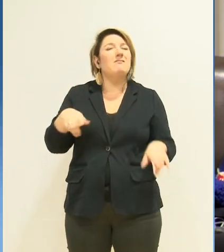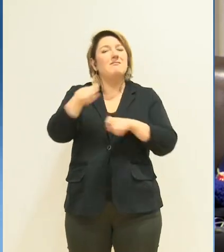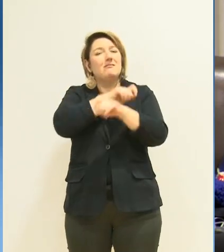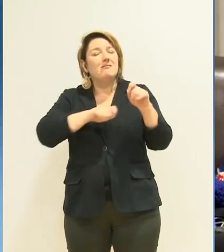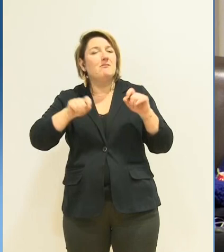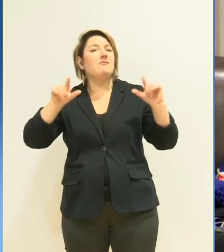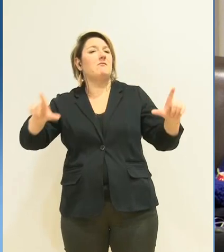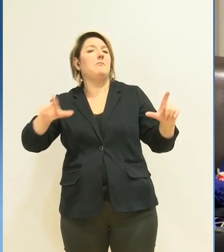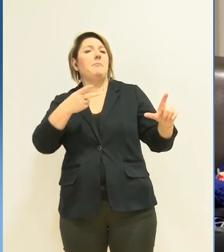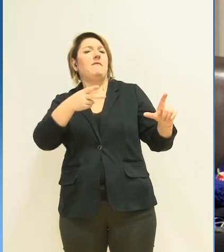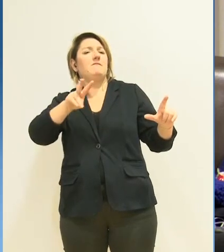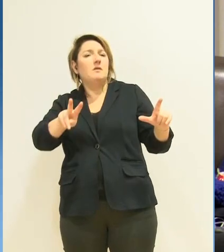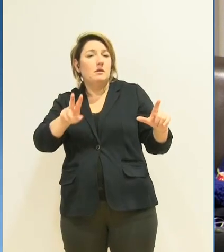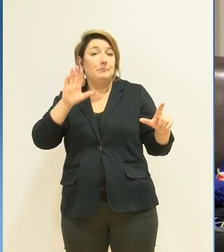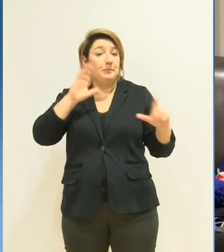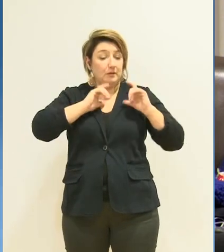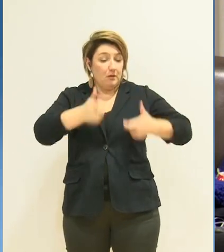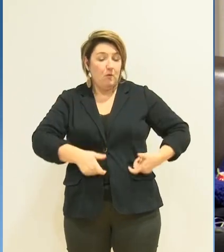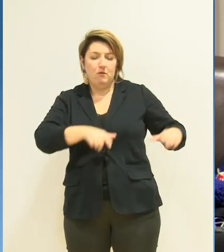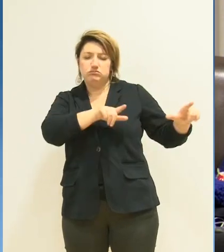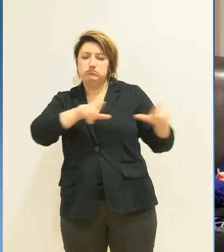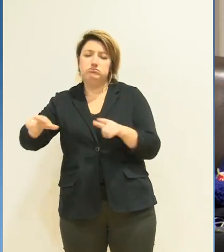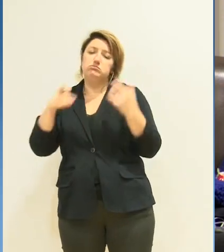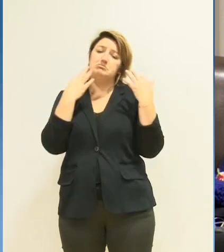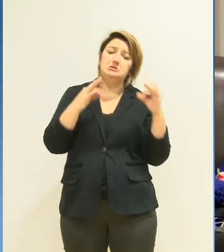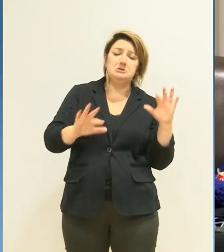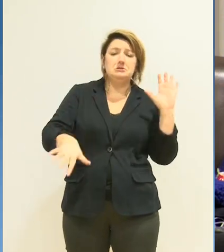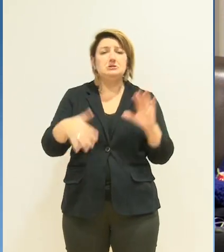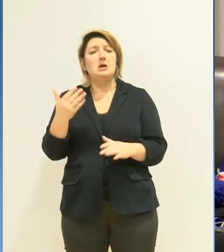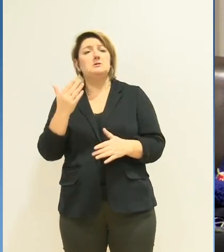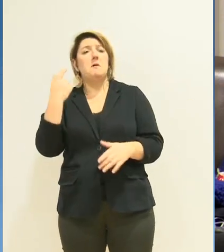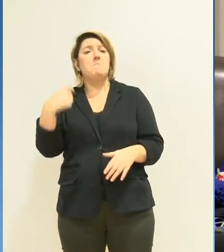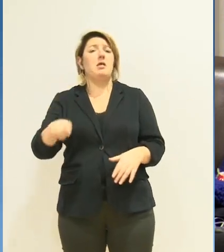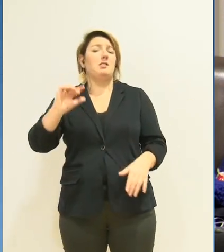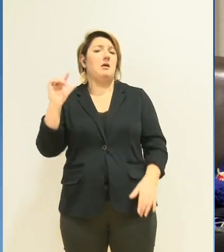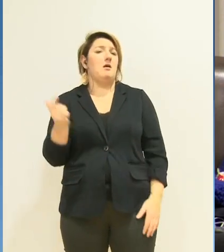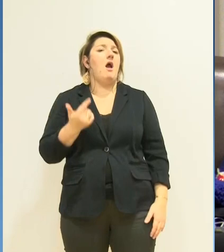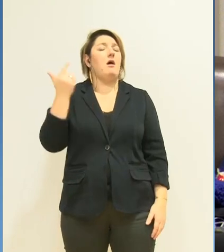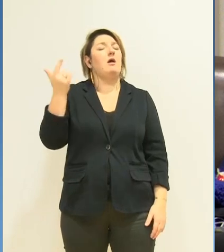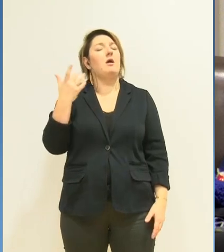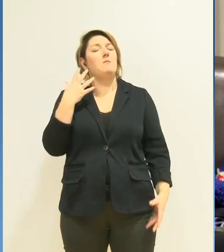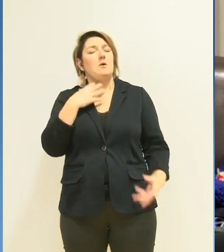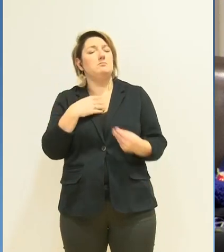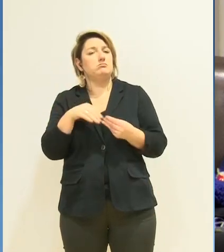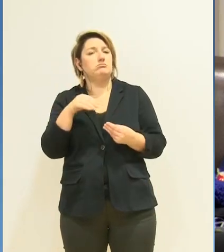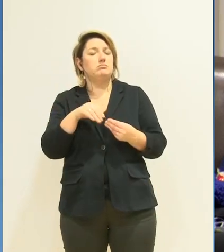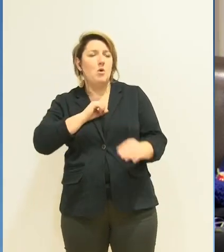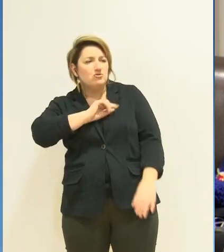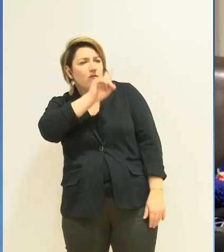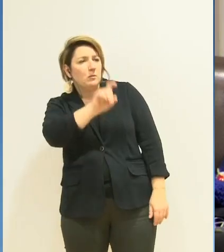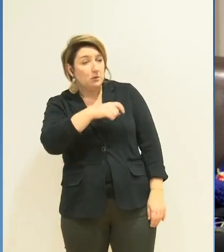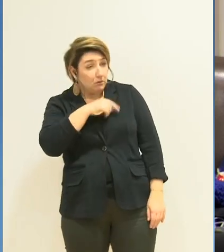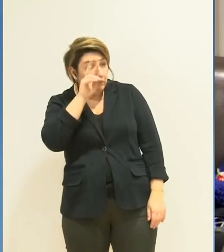photovoltaïques sur des écoles vous en mettez 10 ou 15 mètres carrés et je m'étais interdit sur l'utilité la terre venu pour vous demander si vous y croyez